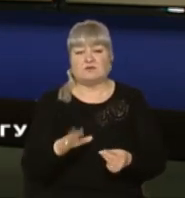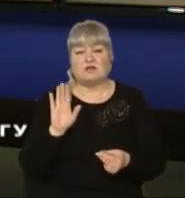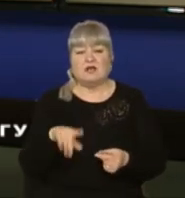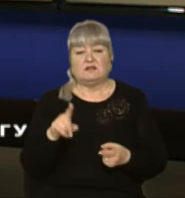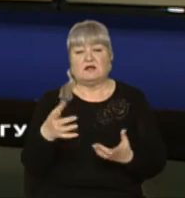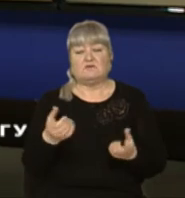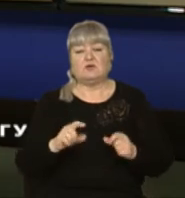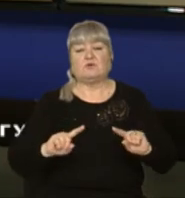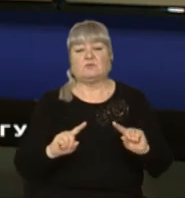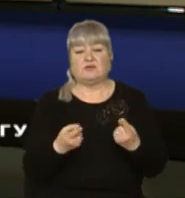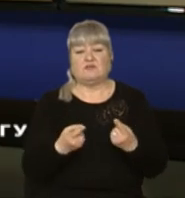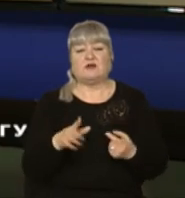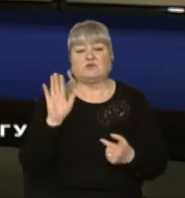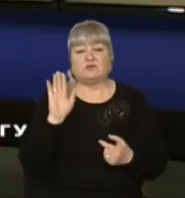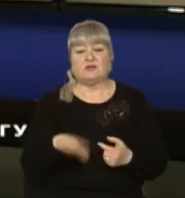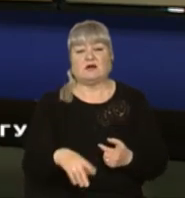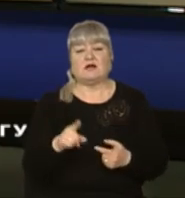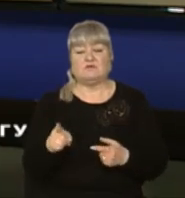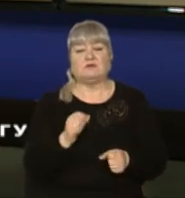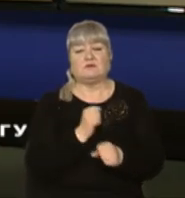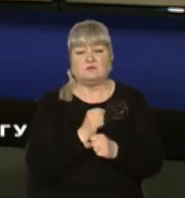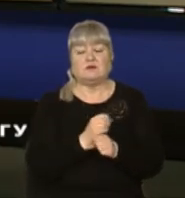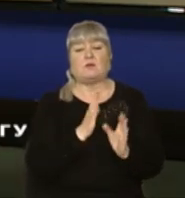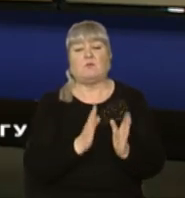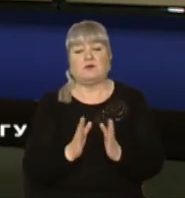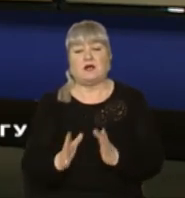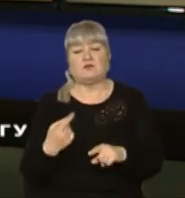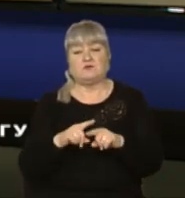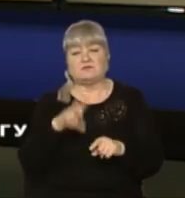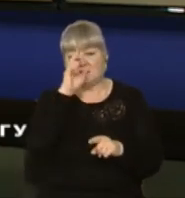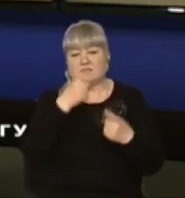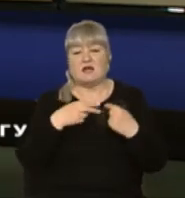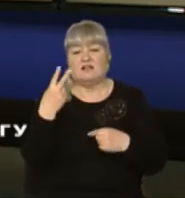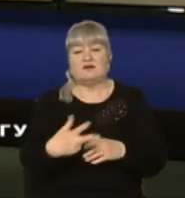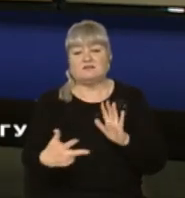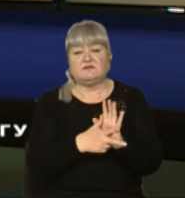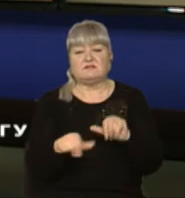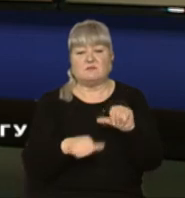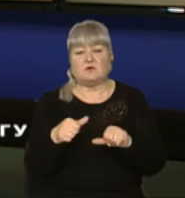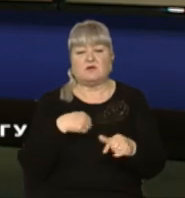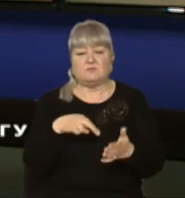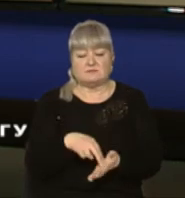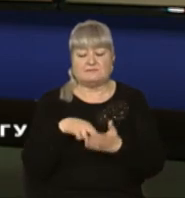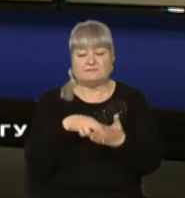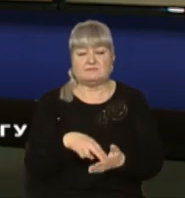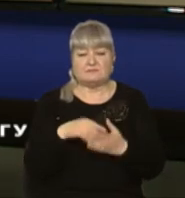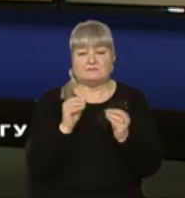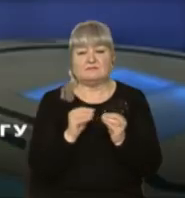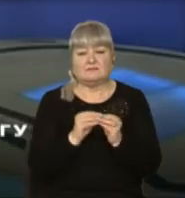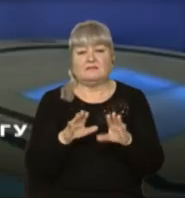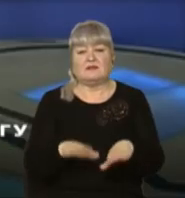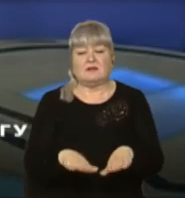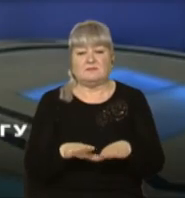їх беруть під варту, нехай в кінці кінців наводять вже порядок в тій державі. 28 років ми стоїмо на місці. Акції